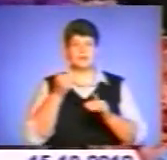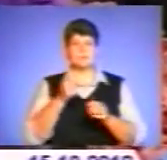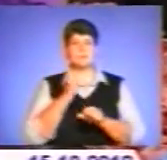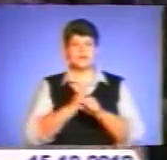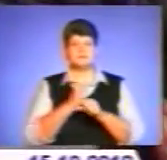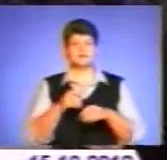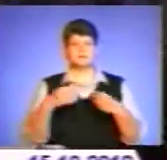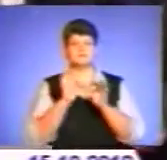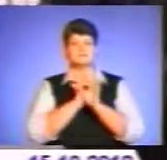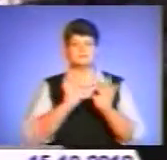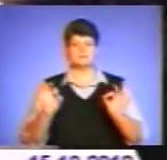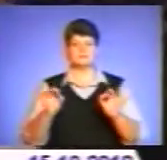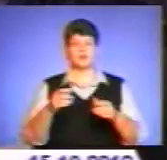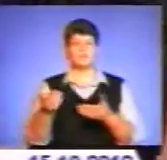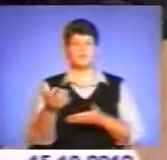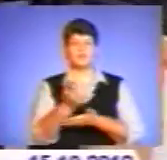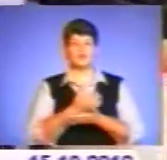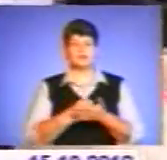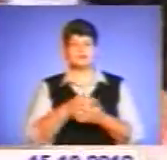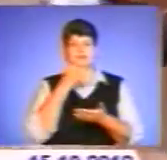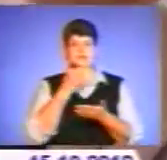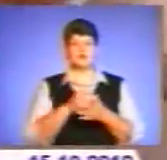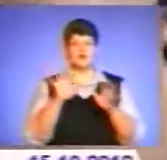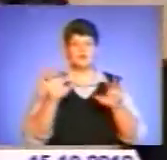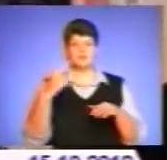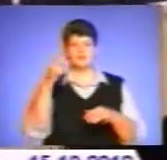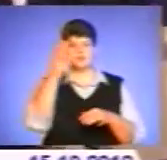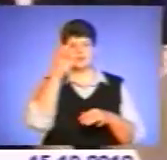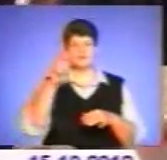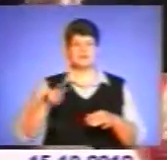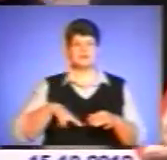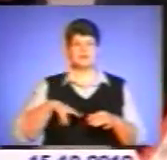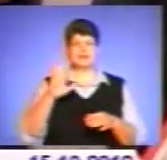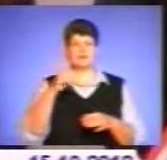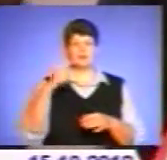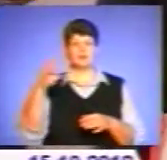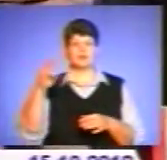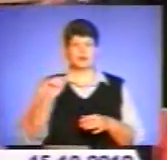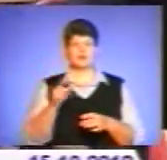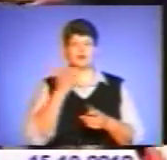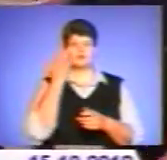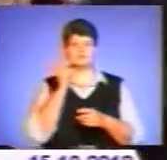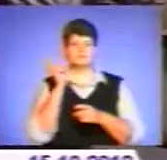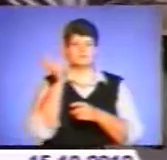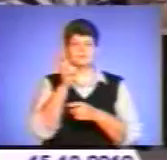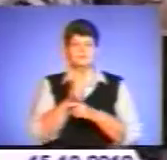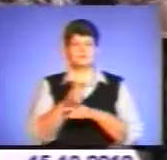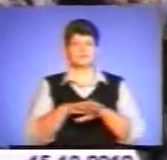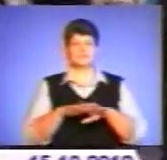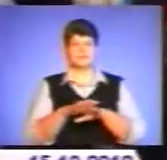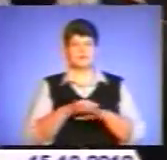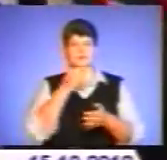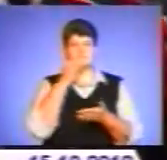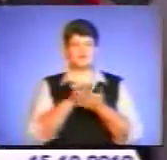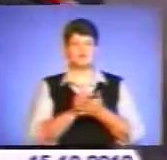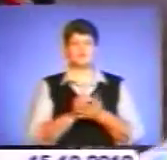добрі плоди, зауважив голова обласної державної адміністрації Валентин Хоптян під час відвідин ярмарку. Він зазначив, що проведення